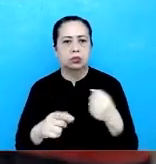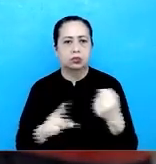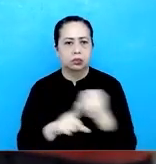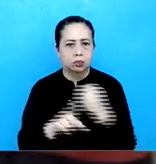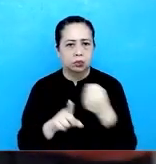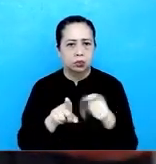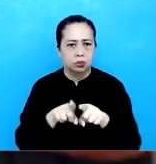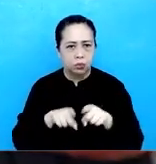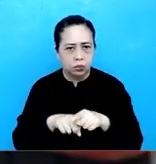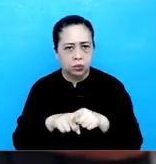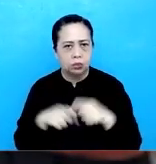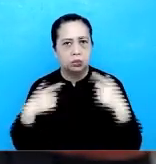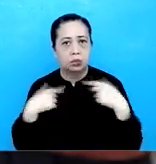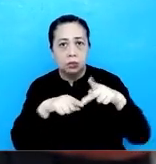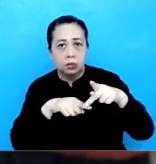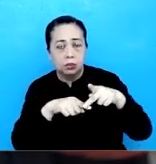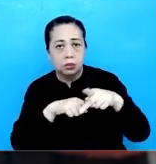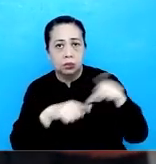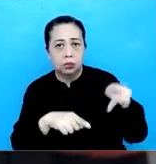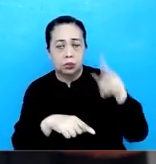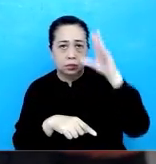Eh, may dalang kutsilo kasi itong